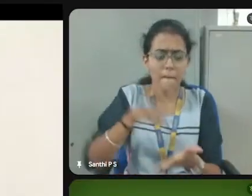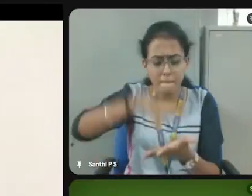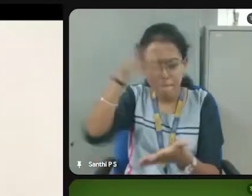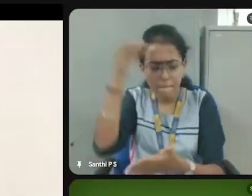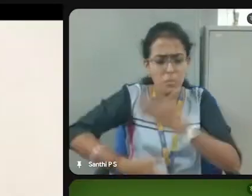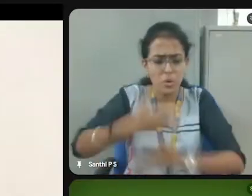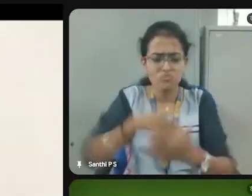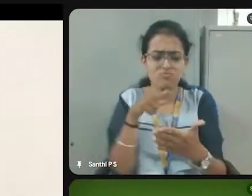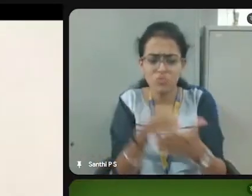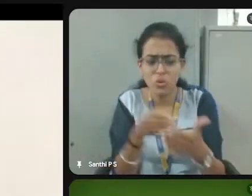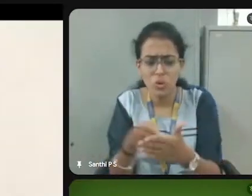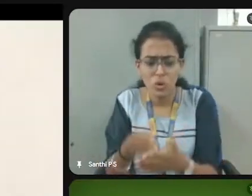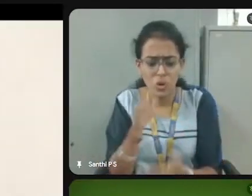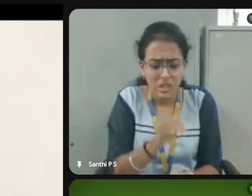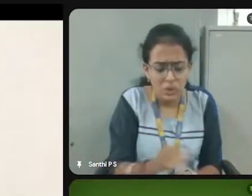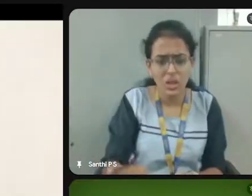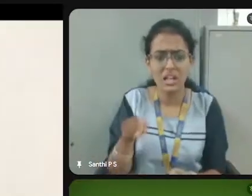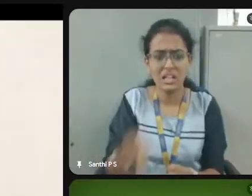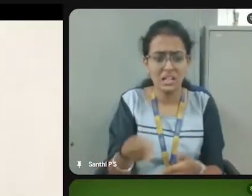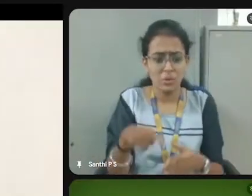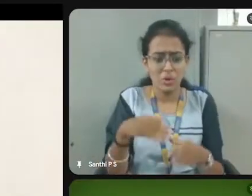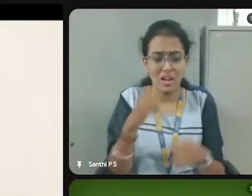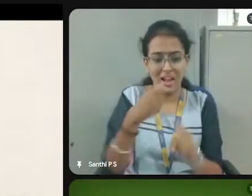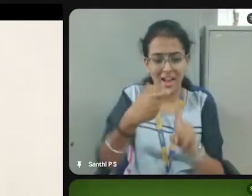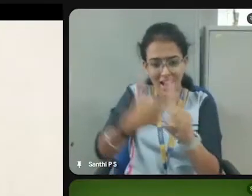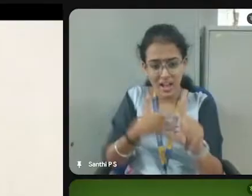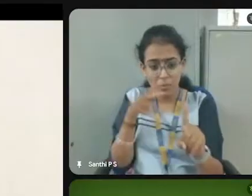സംരക്ഷിക്കുന്നതിനായി കേരളത്തിൽ നിലവിലുള്ള നിയമങ്ങൾ എന്തൊക്കെയാണ് മാം?